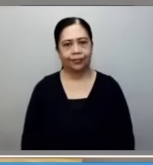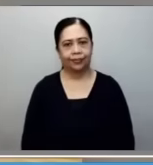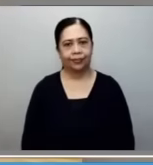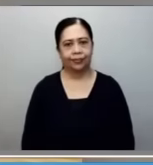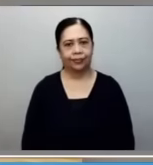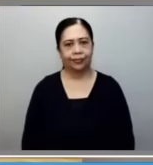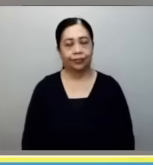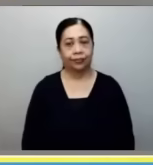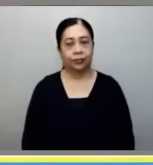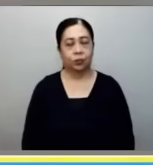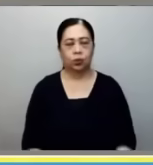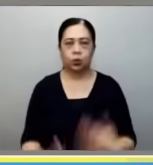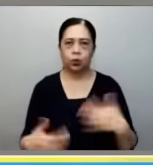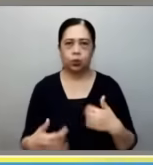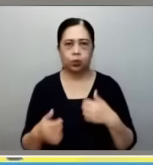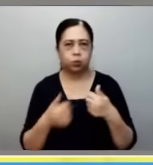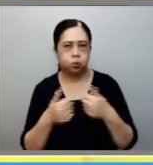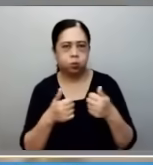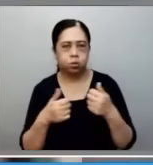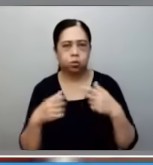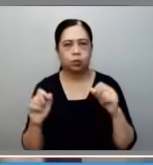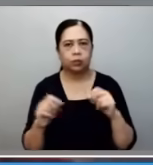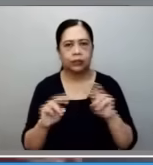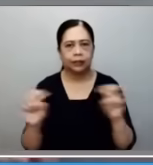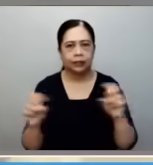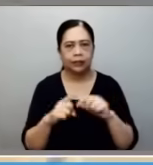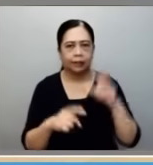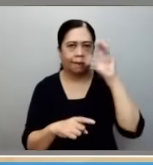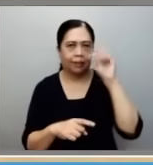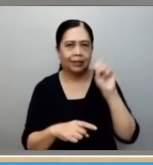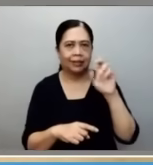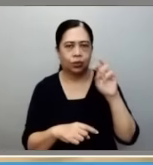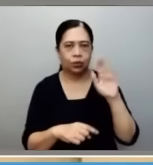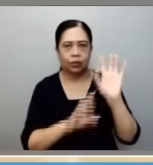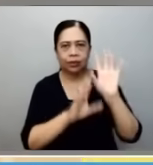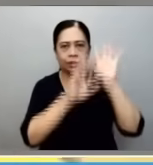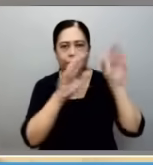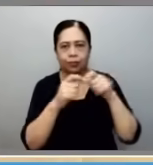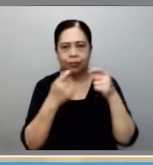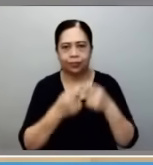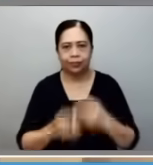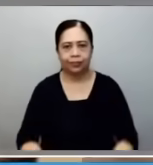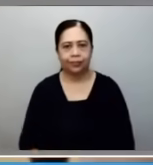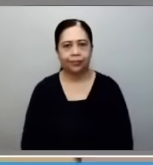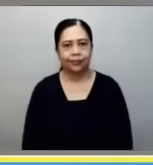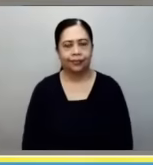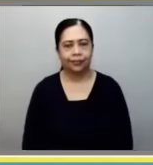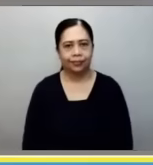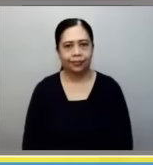Ang matinding bakbakan sa hard court ng men's senior basketball team and one for Kurt